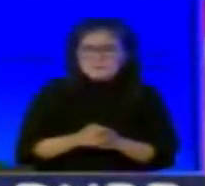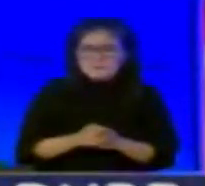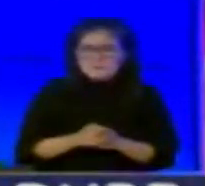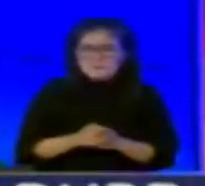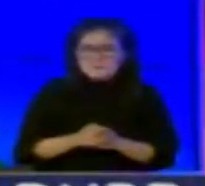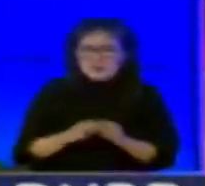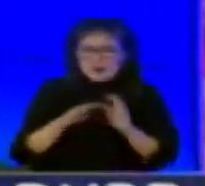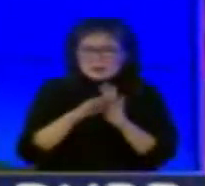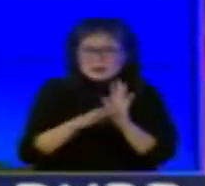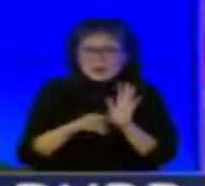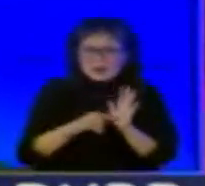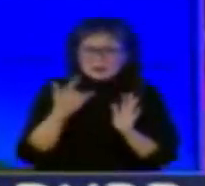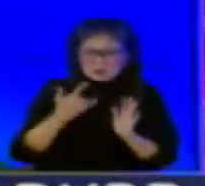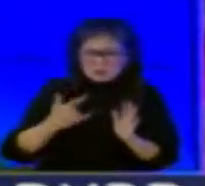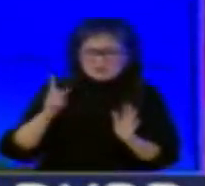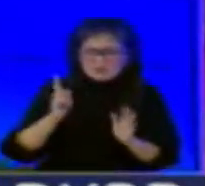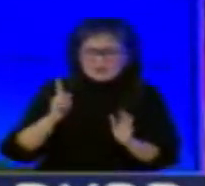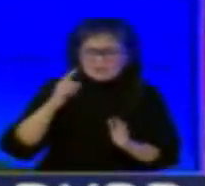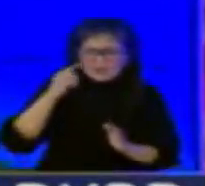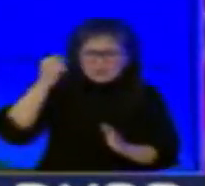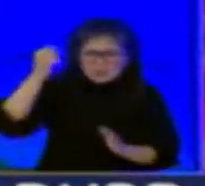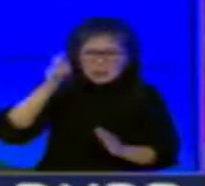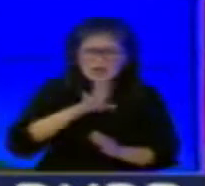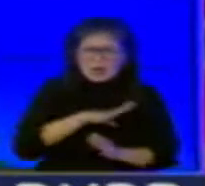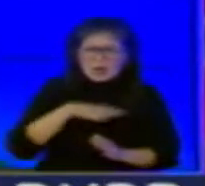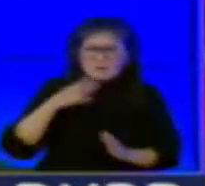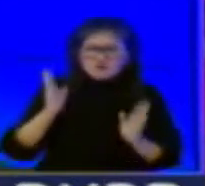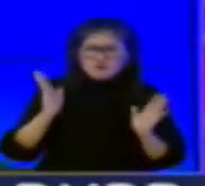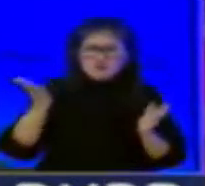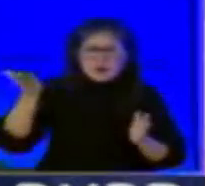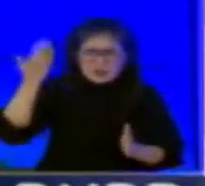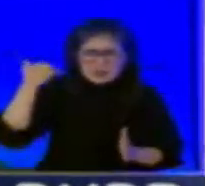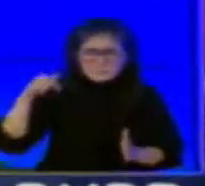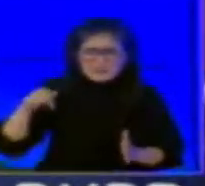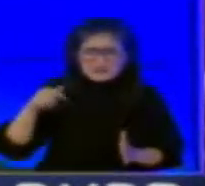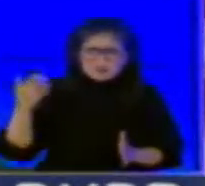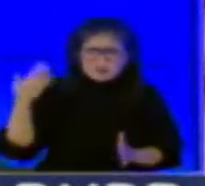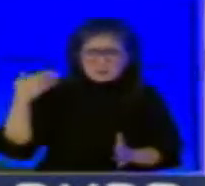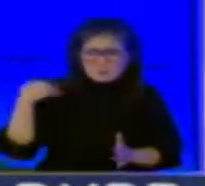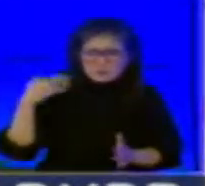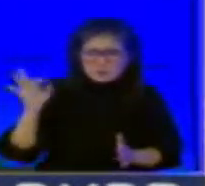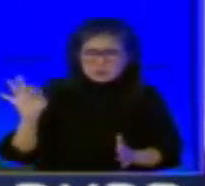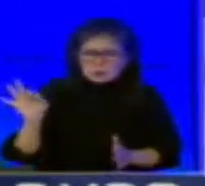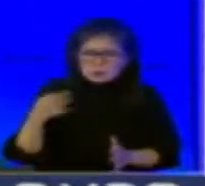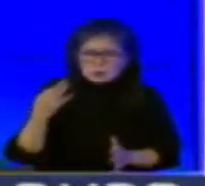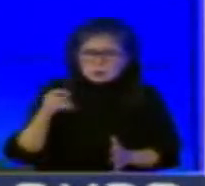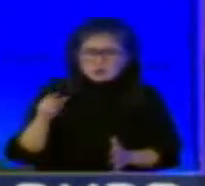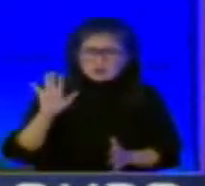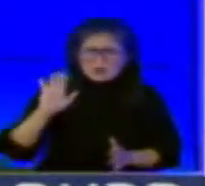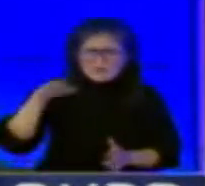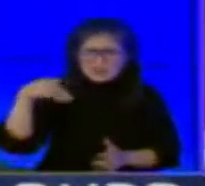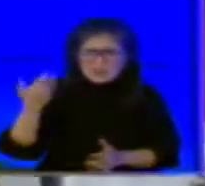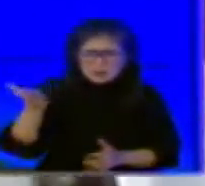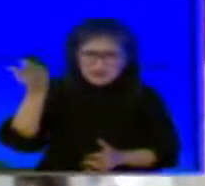Acara tetap dilaksanakan karena telah direncanakan sejak lama untuk mengisi jabatan Uskup Ruteng yang kosong sejak 5 tahun lalu.